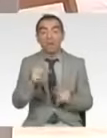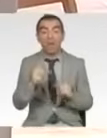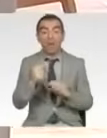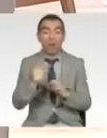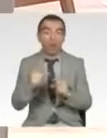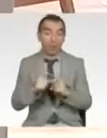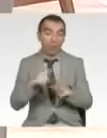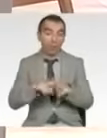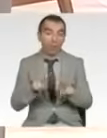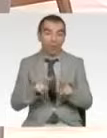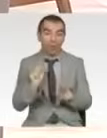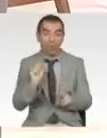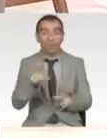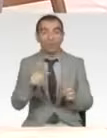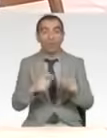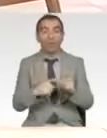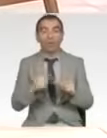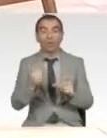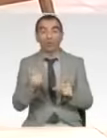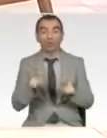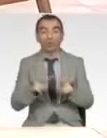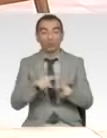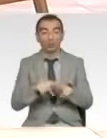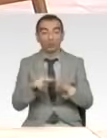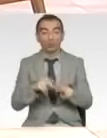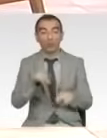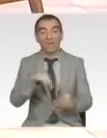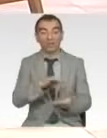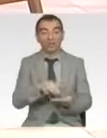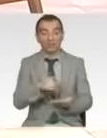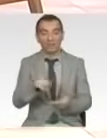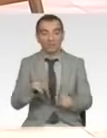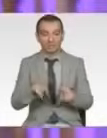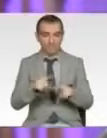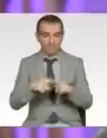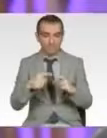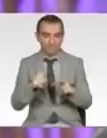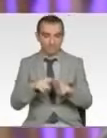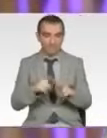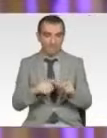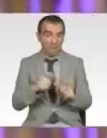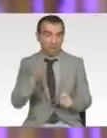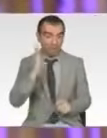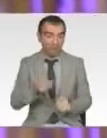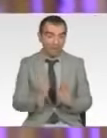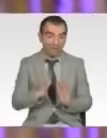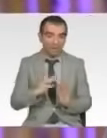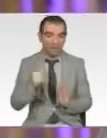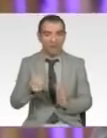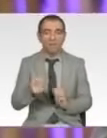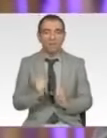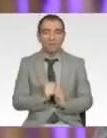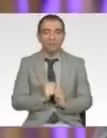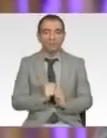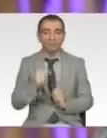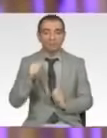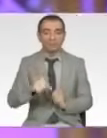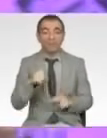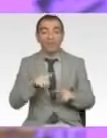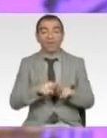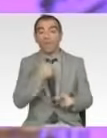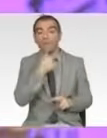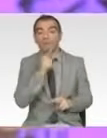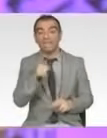yardımcı sumak çayını yapalım. Sumak Kahramanmaraş'ta çok yetişiyor. Hı. Endemik bitkilerden bir tanesi. Alişan